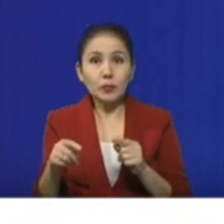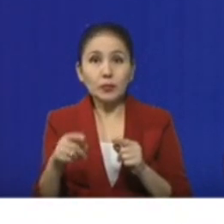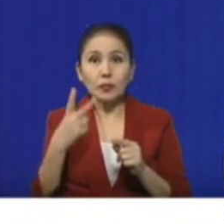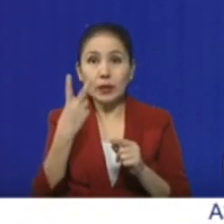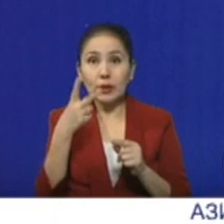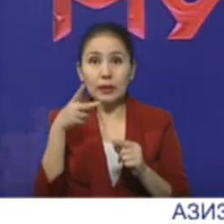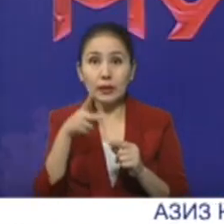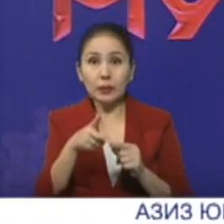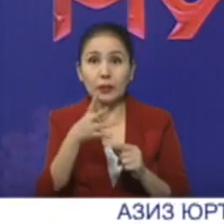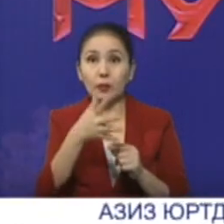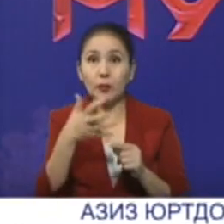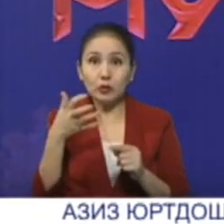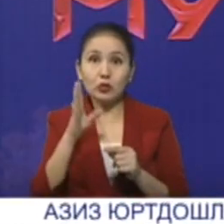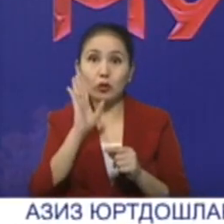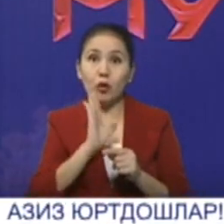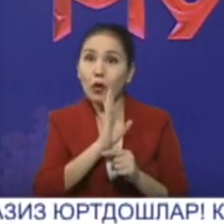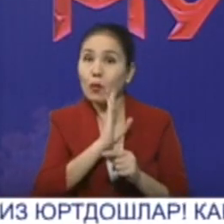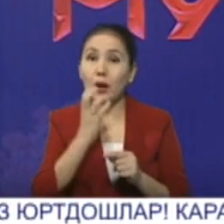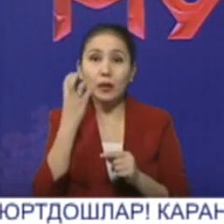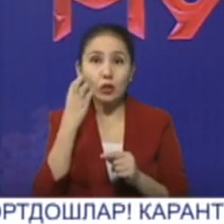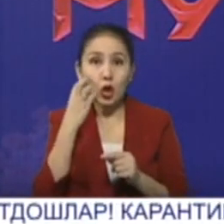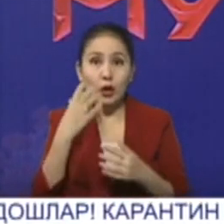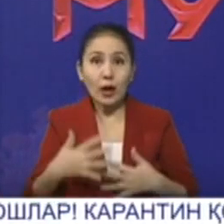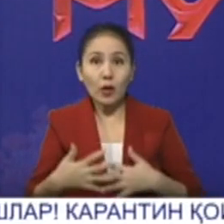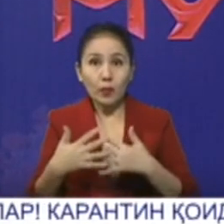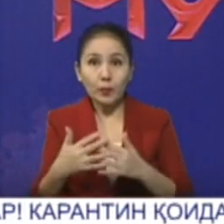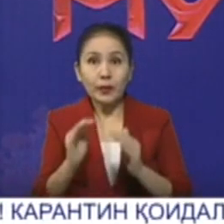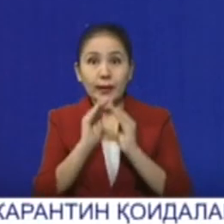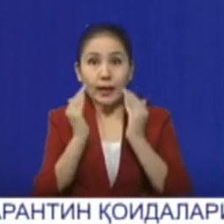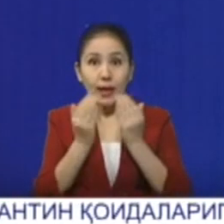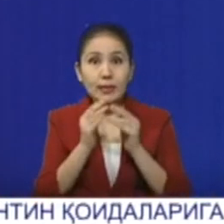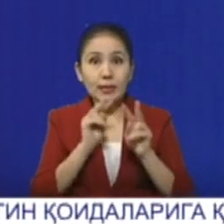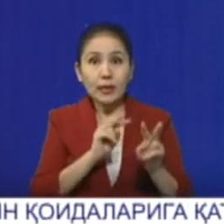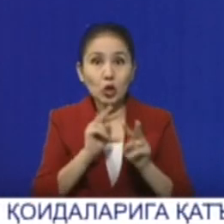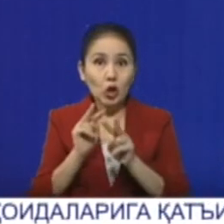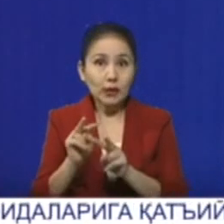2,5 mingdan ortiq homilador ayollar karantin nazoratiga olingan bo'lsa,